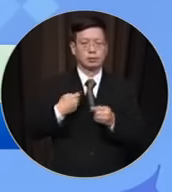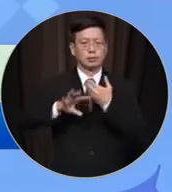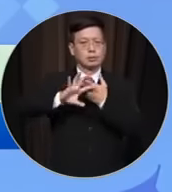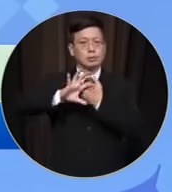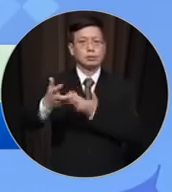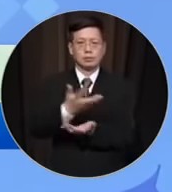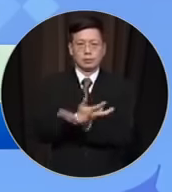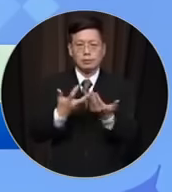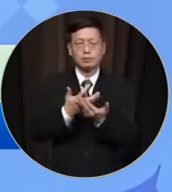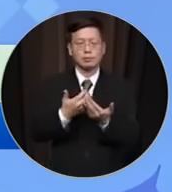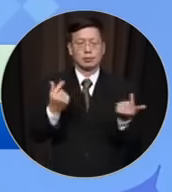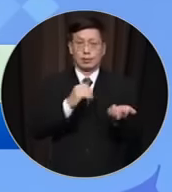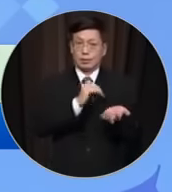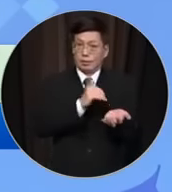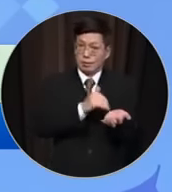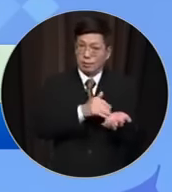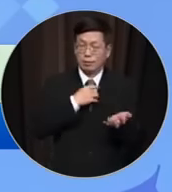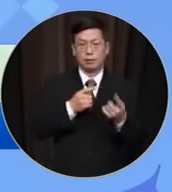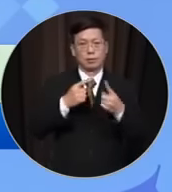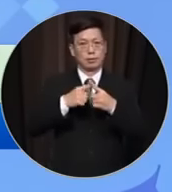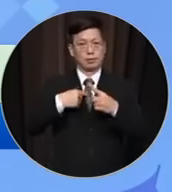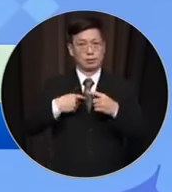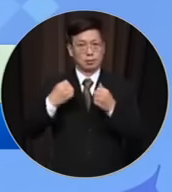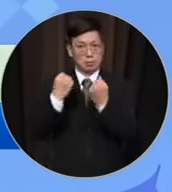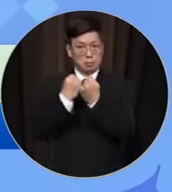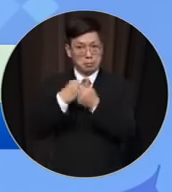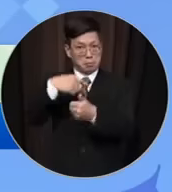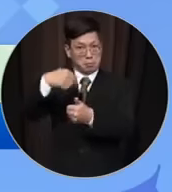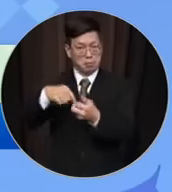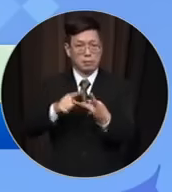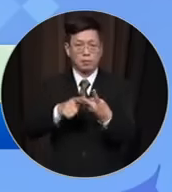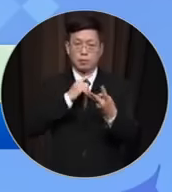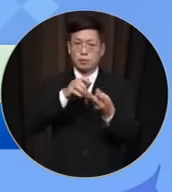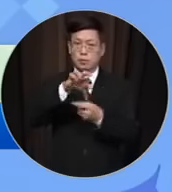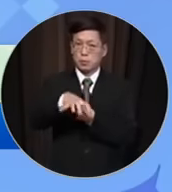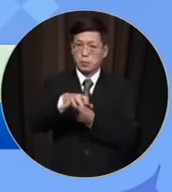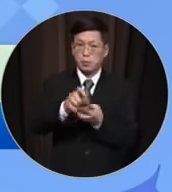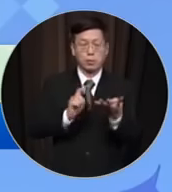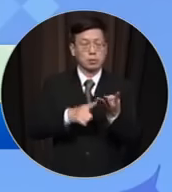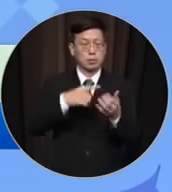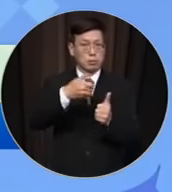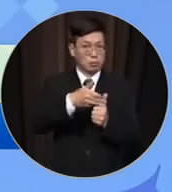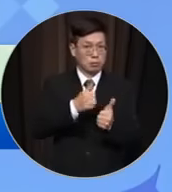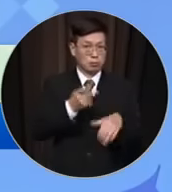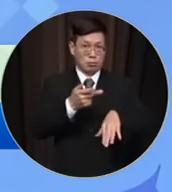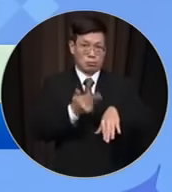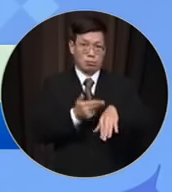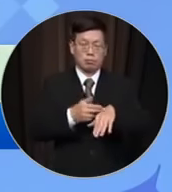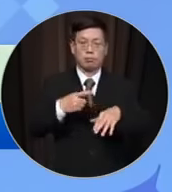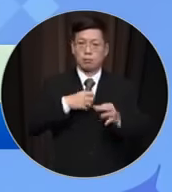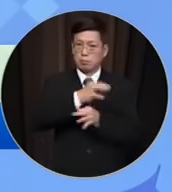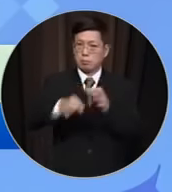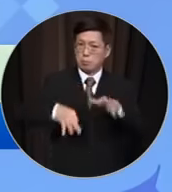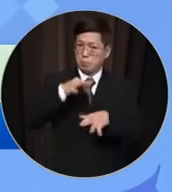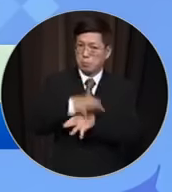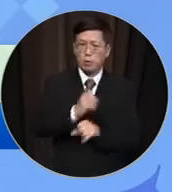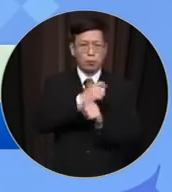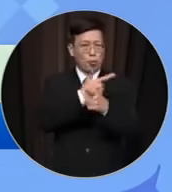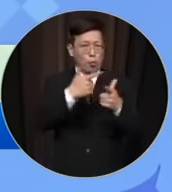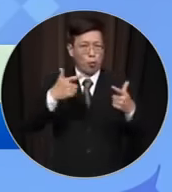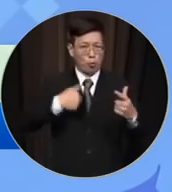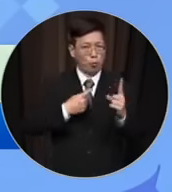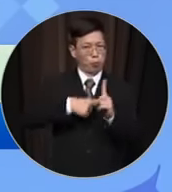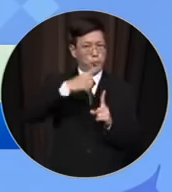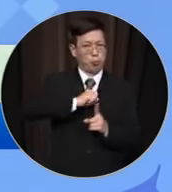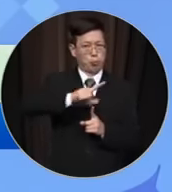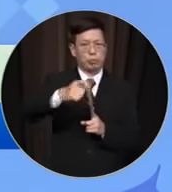挥台湾在医疗卫生、人道救援、精致农业、技职教育、科技合作和经贸投资等软实力的优